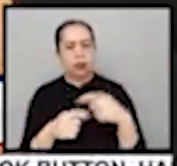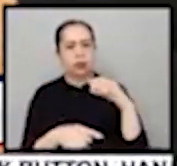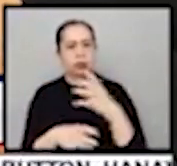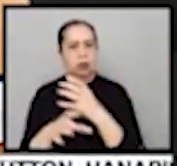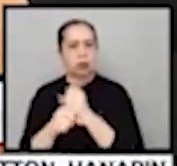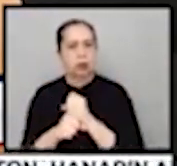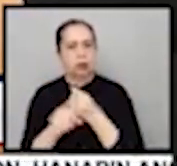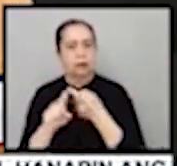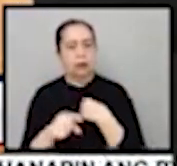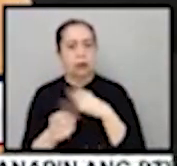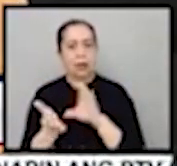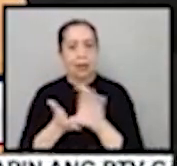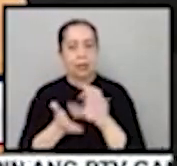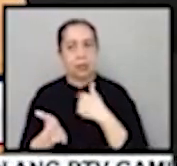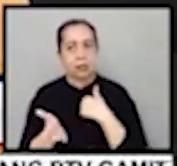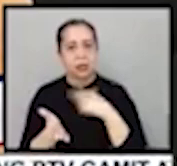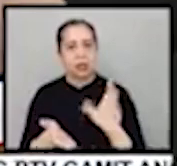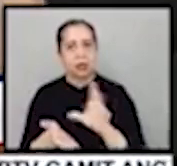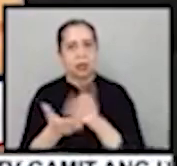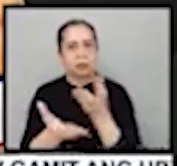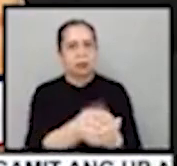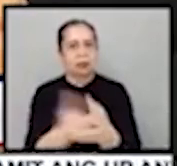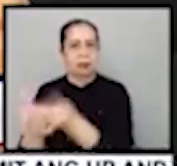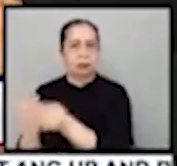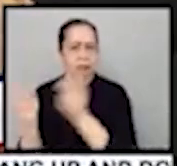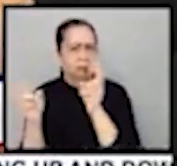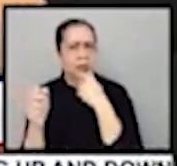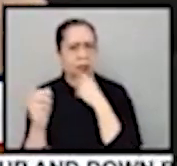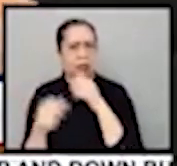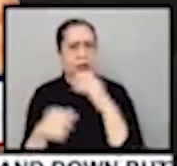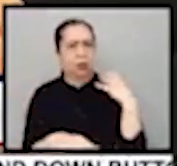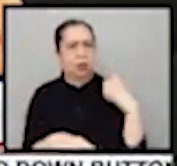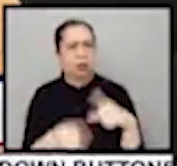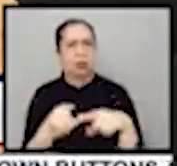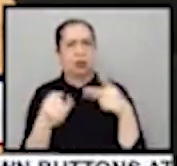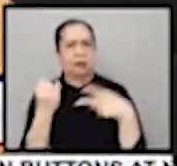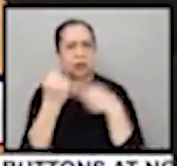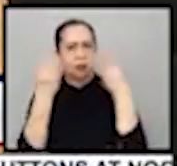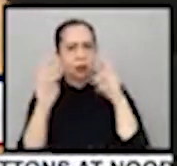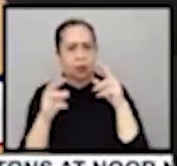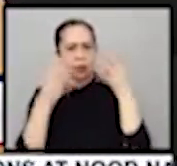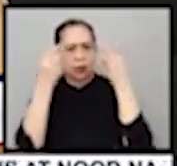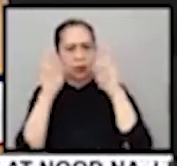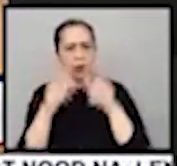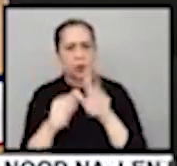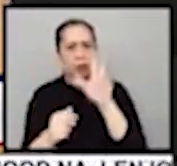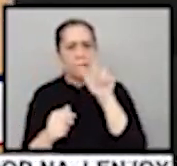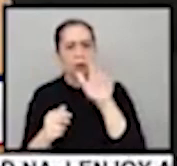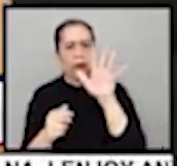mismong cash na panglagay doon sa mga lahat ng konsihal, vice mayor hanggang sa mayor, 3.5